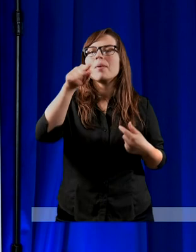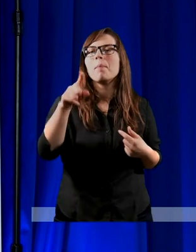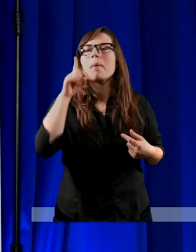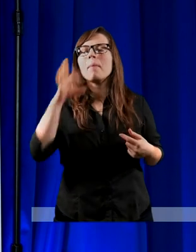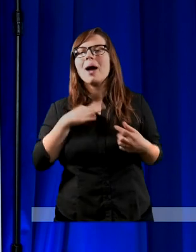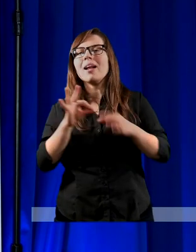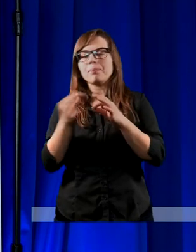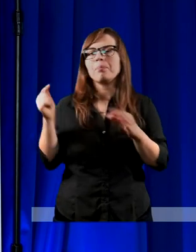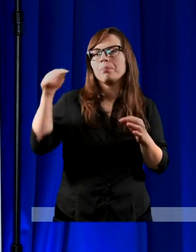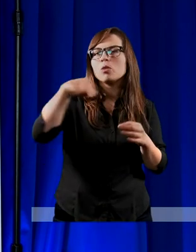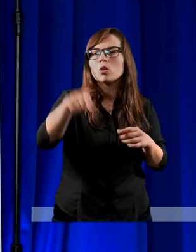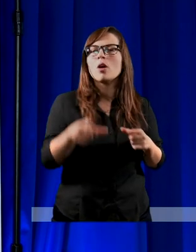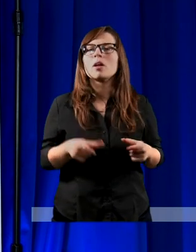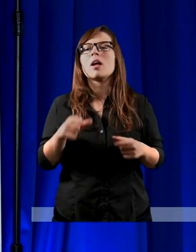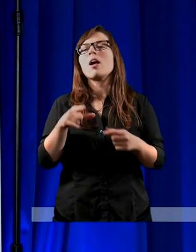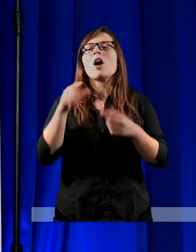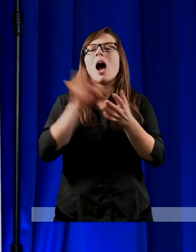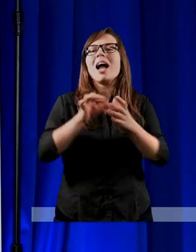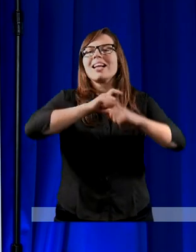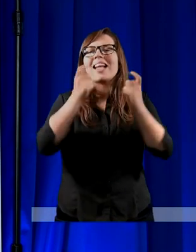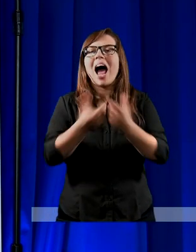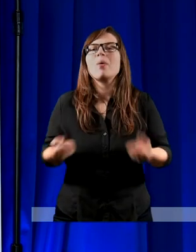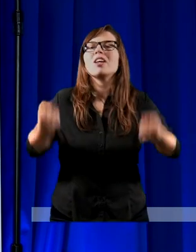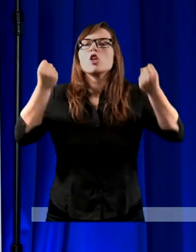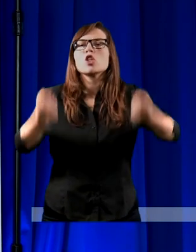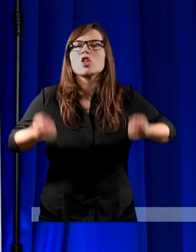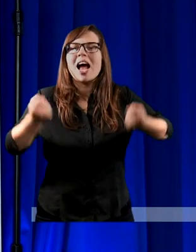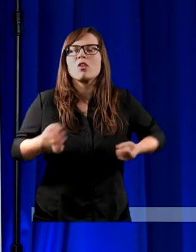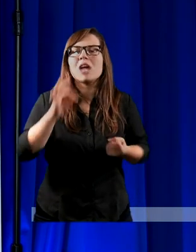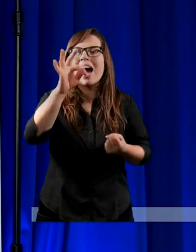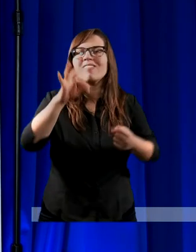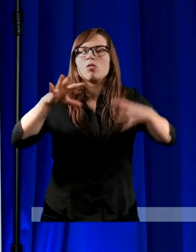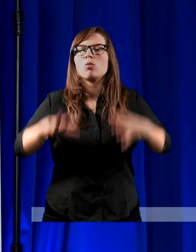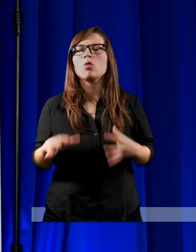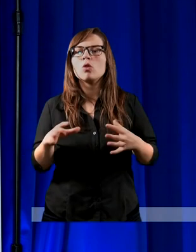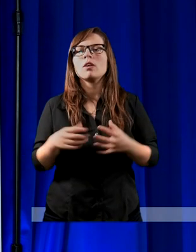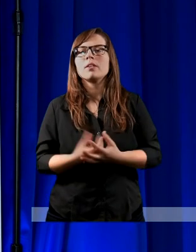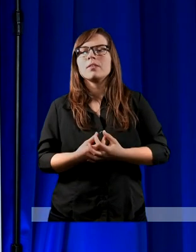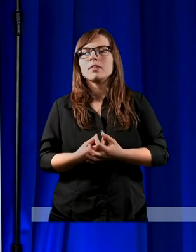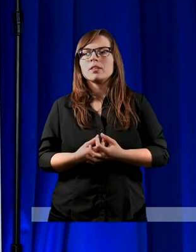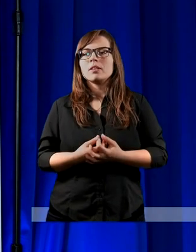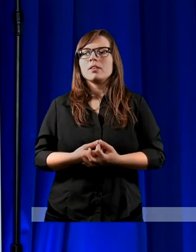pan schodził z tej leżanki, akurat całym ciężarem, niefartownie,